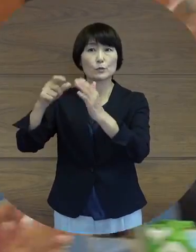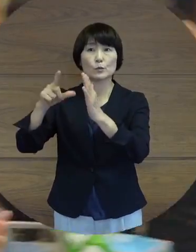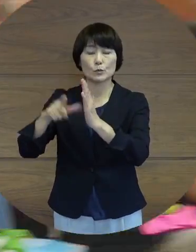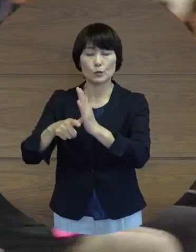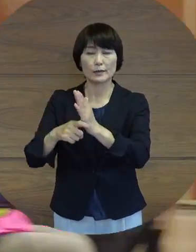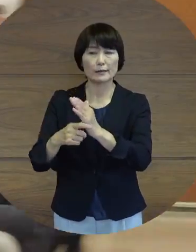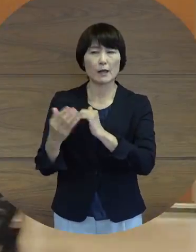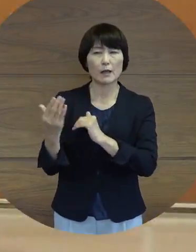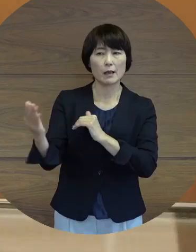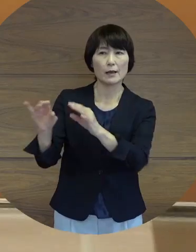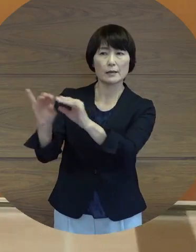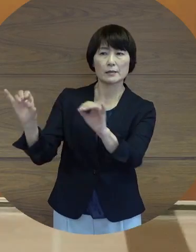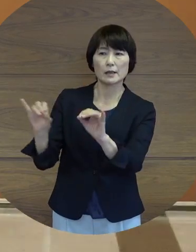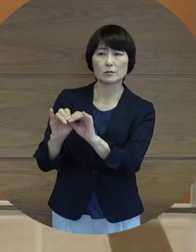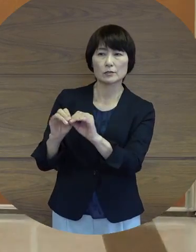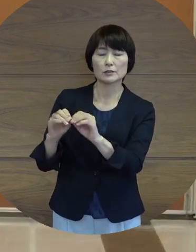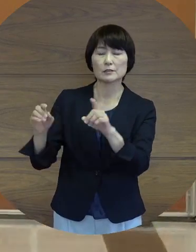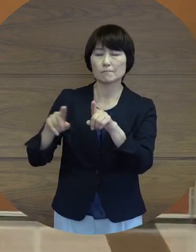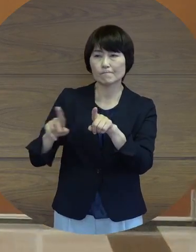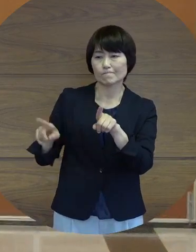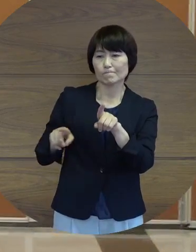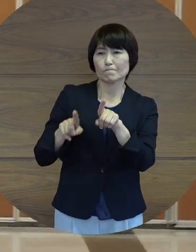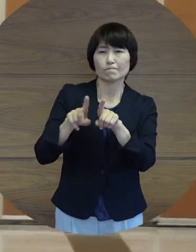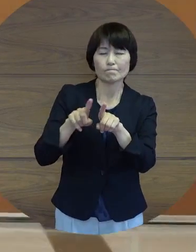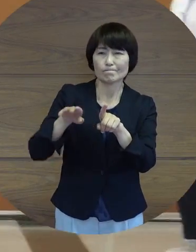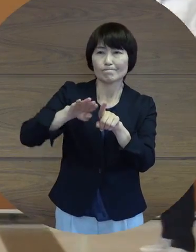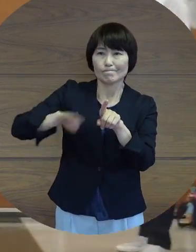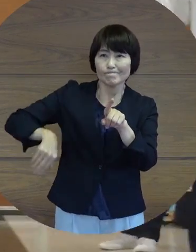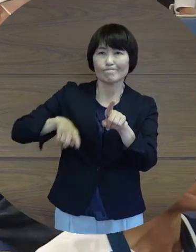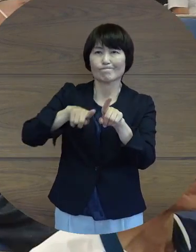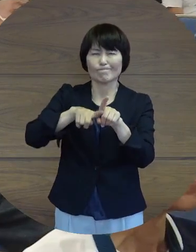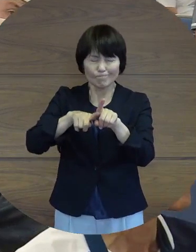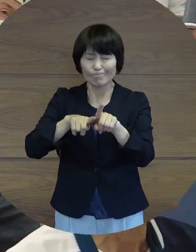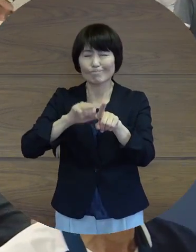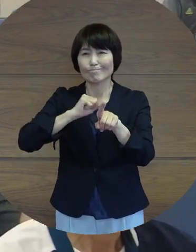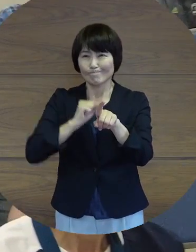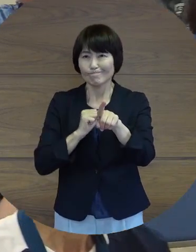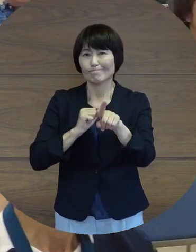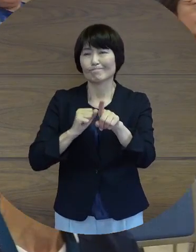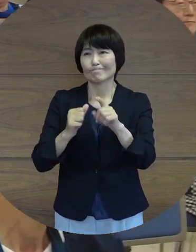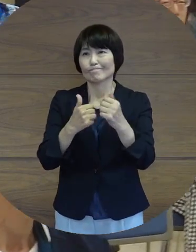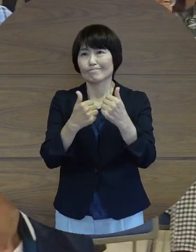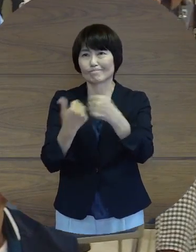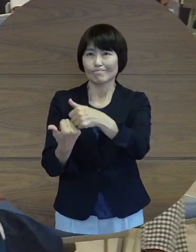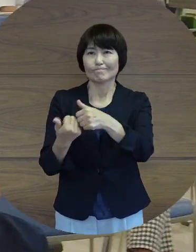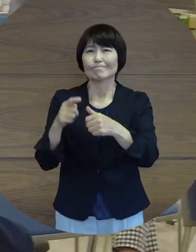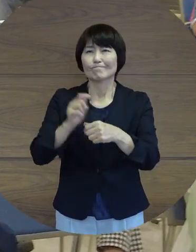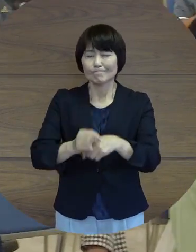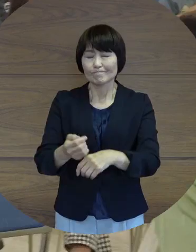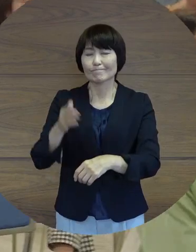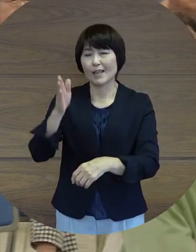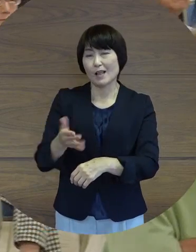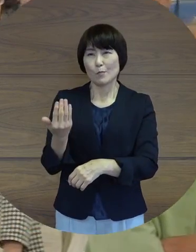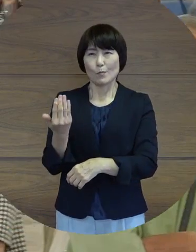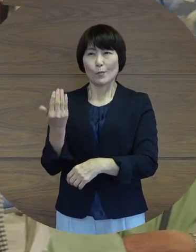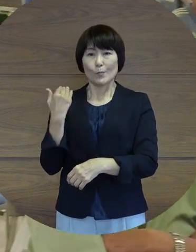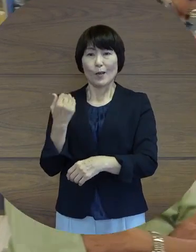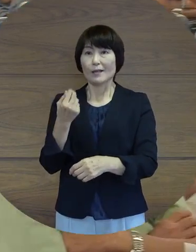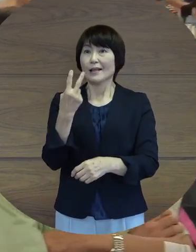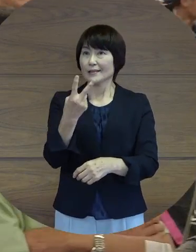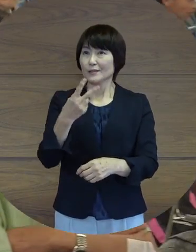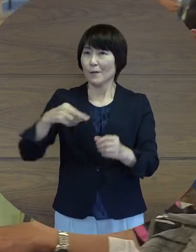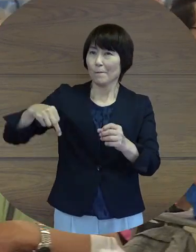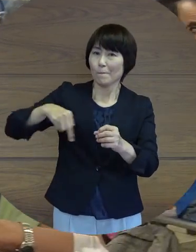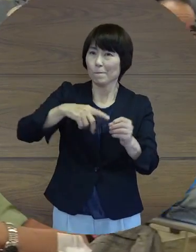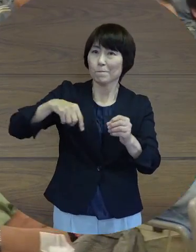ームのリードを許さず前半に2得点をしまして、そして後